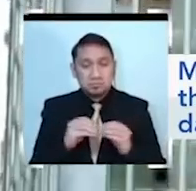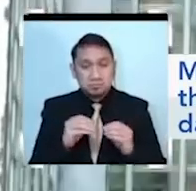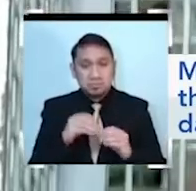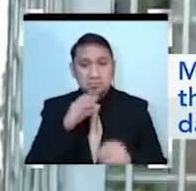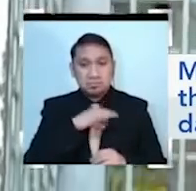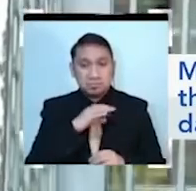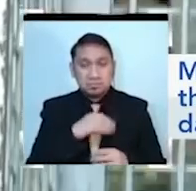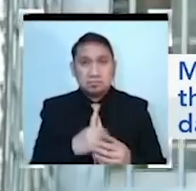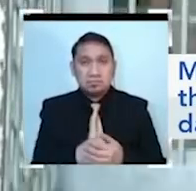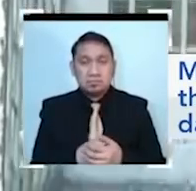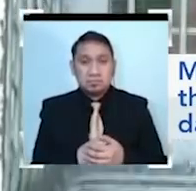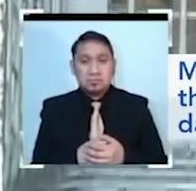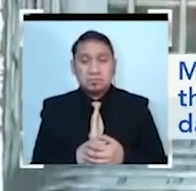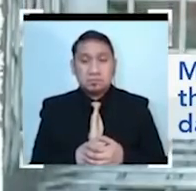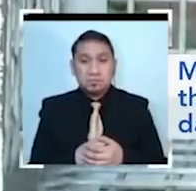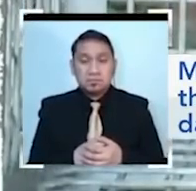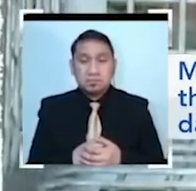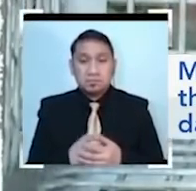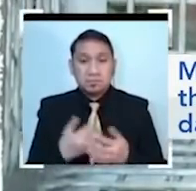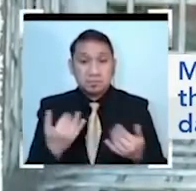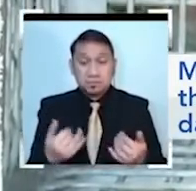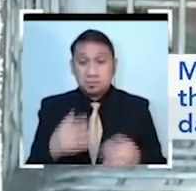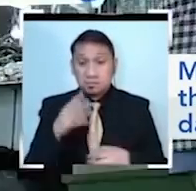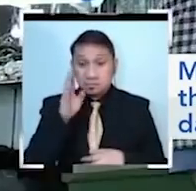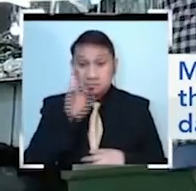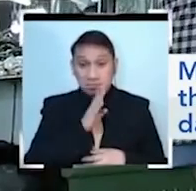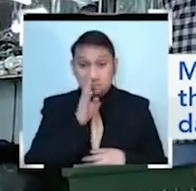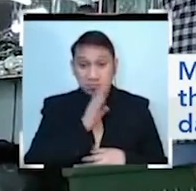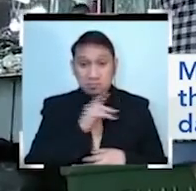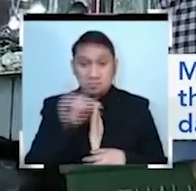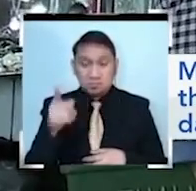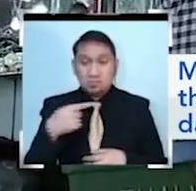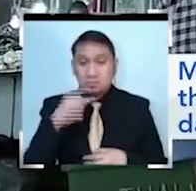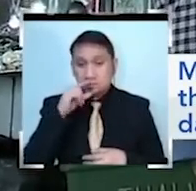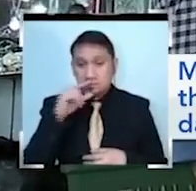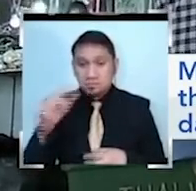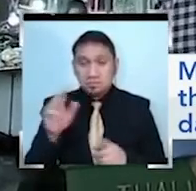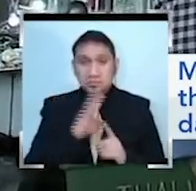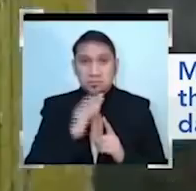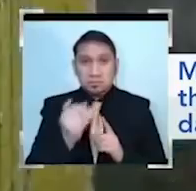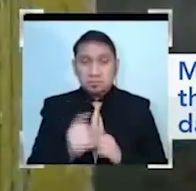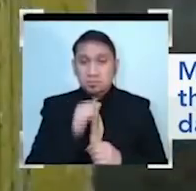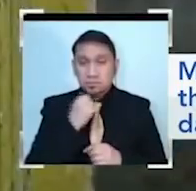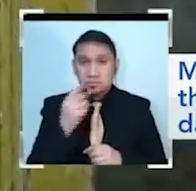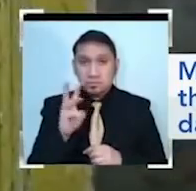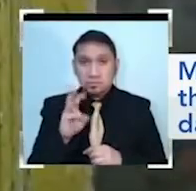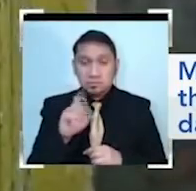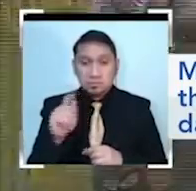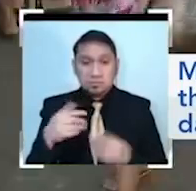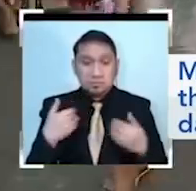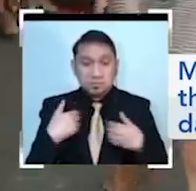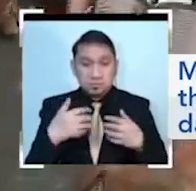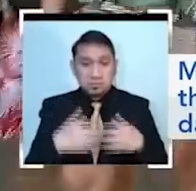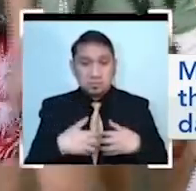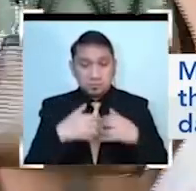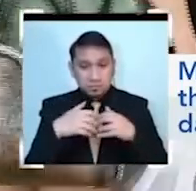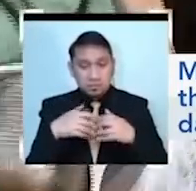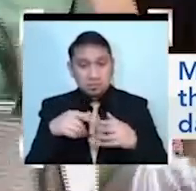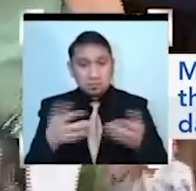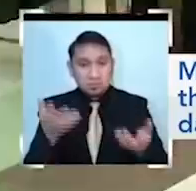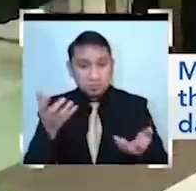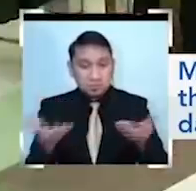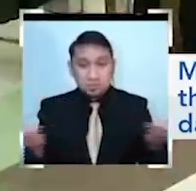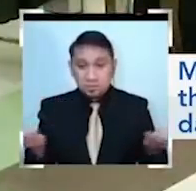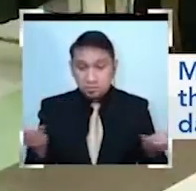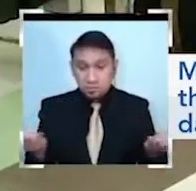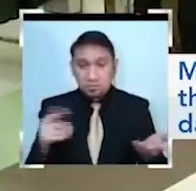Kung depektibo naman ang timbangan ng bayan, isumbong sa barangay. Maliban sa wet market, magtatayo rin ang mga timbangan ng bayan sa mga flea market o